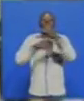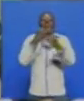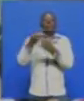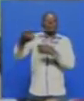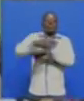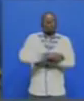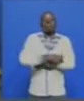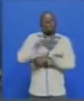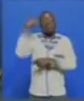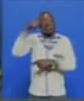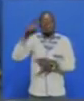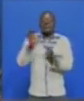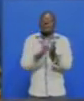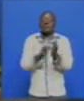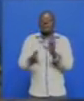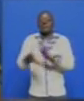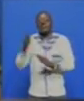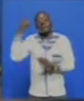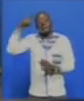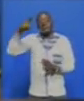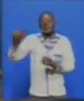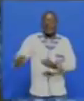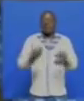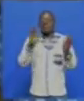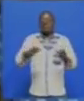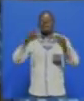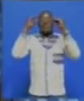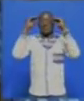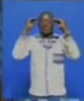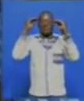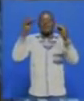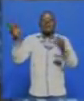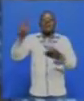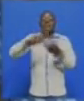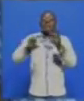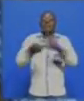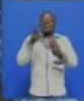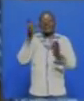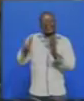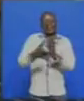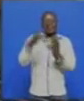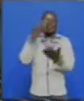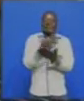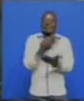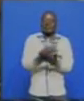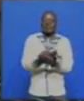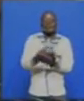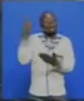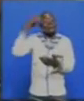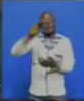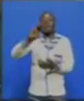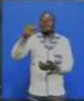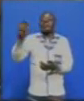fille scolarisée, les acteurs de l'éducation et partenaires techniques et financiers dans la cité de